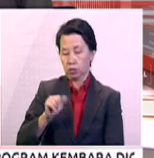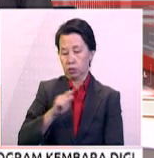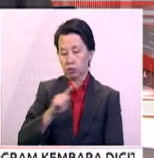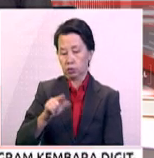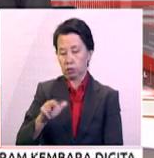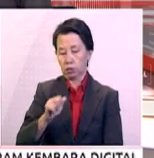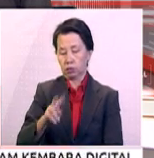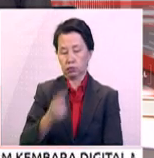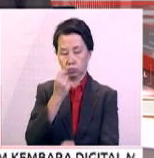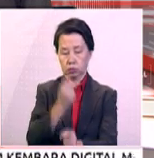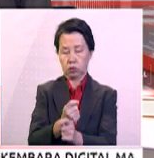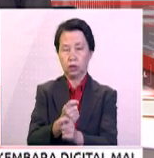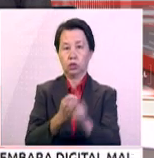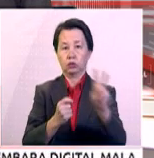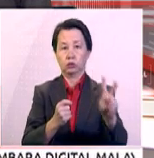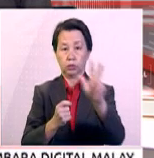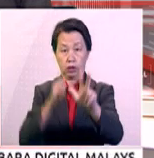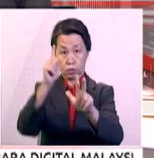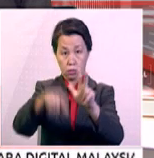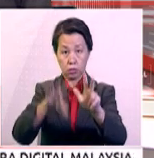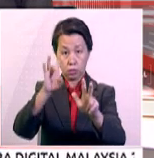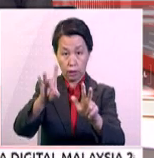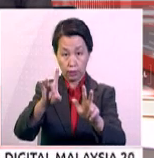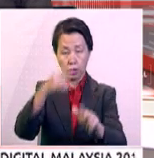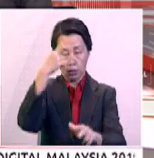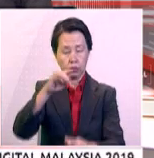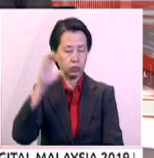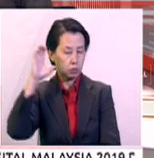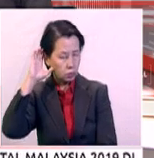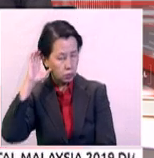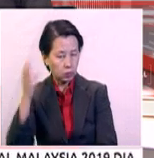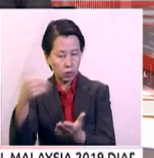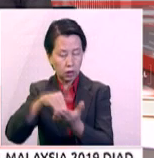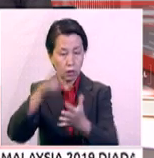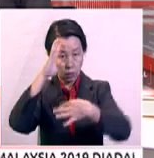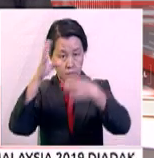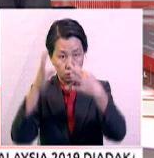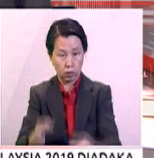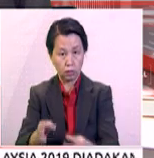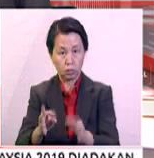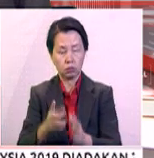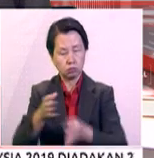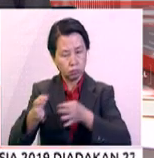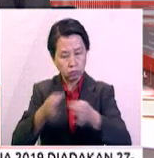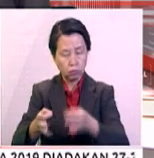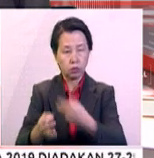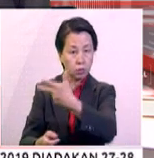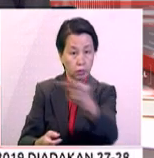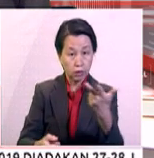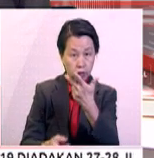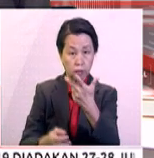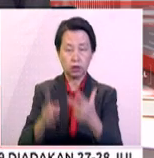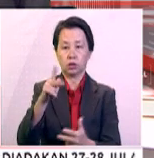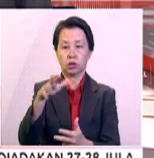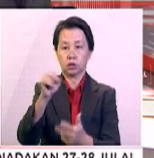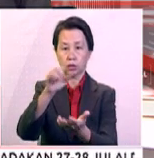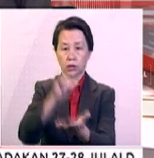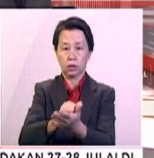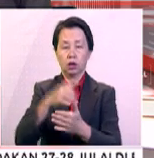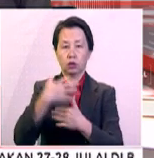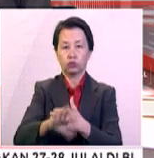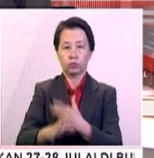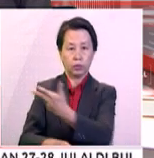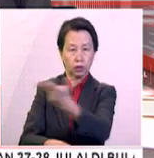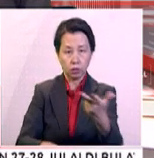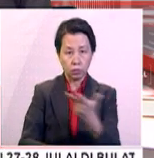Ghazali menetapkan 23 ogos ini untuk mendengar semula keputusan representasi ketiga-tiga kes berkenaan selepas